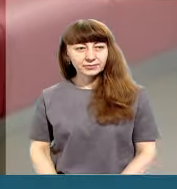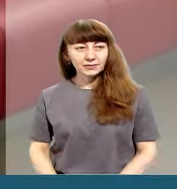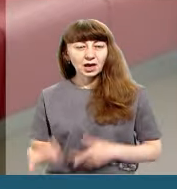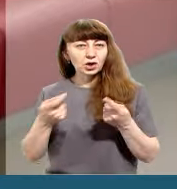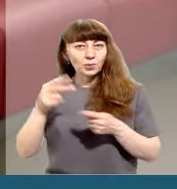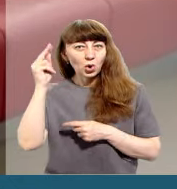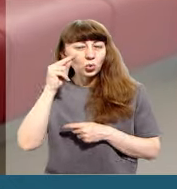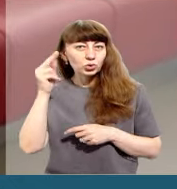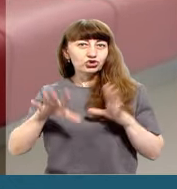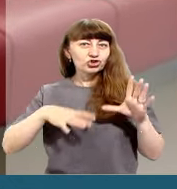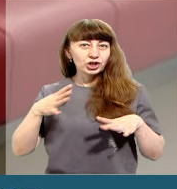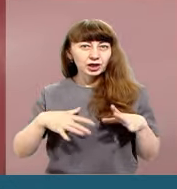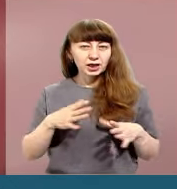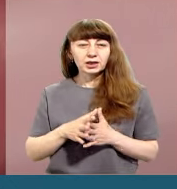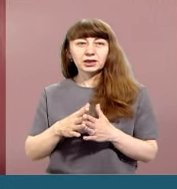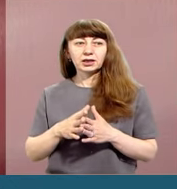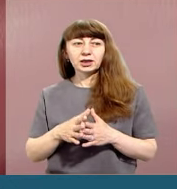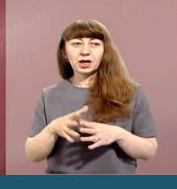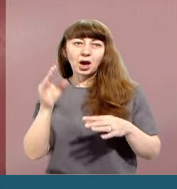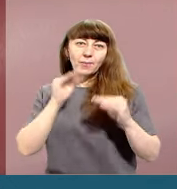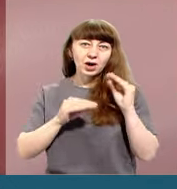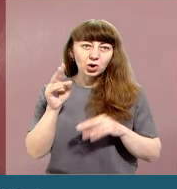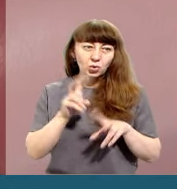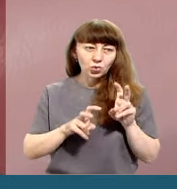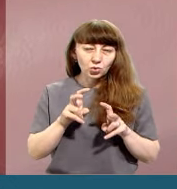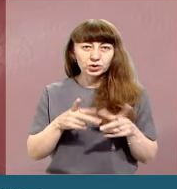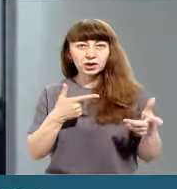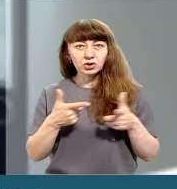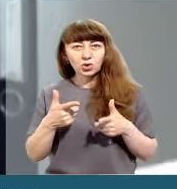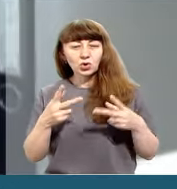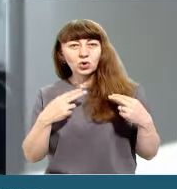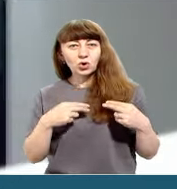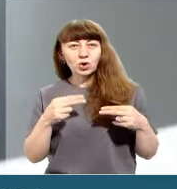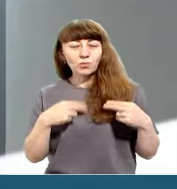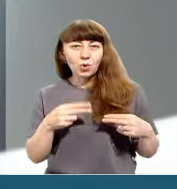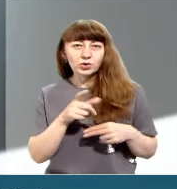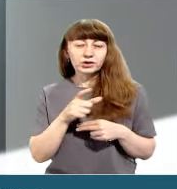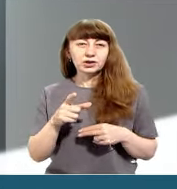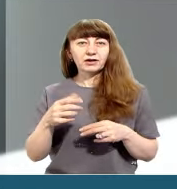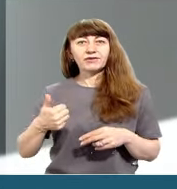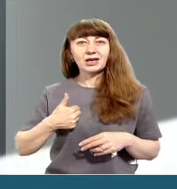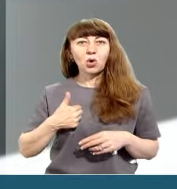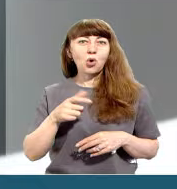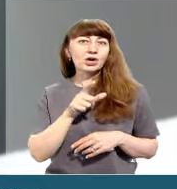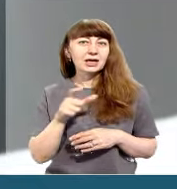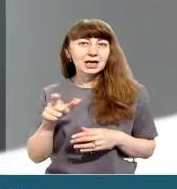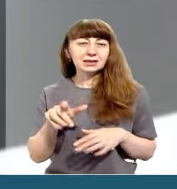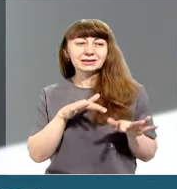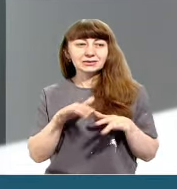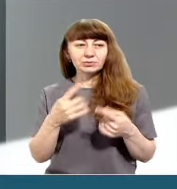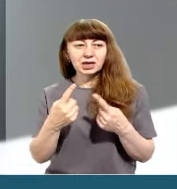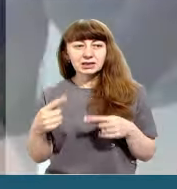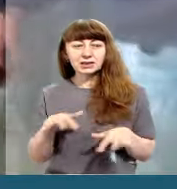Организаторами учений оценивались пропускные системы, готовность руководства, персонала и сотрудников охраны к действиям при различных